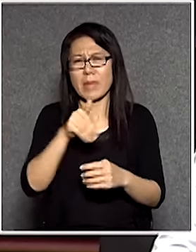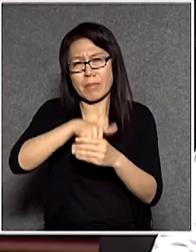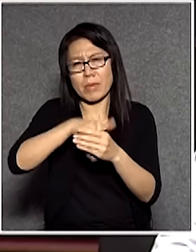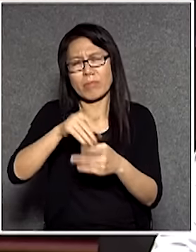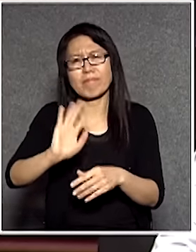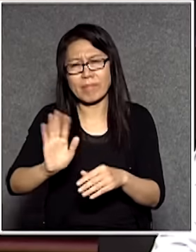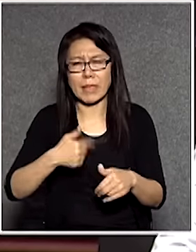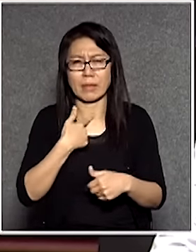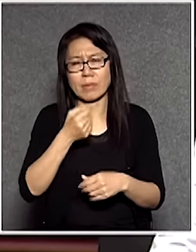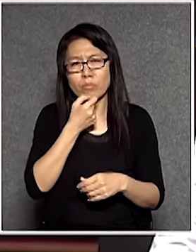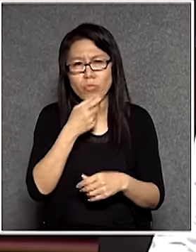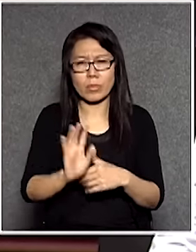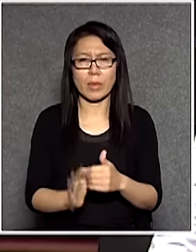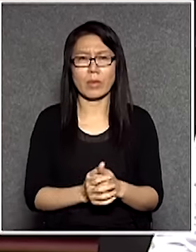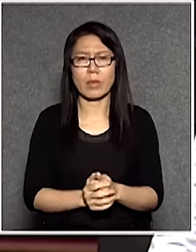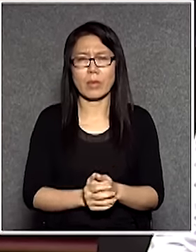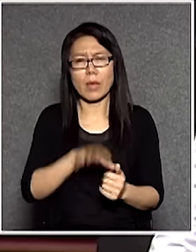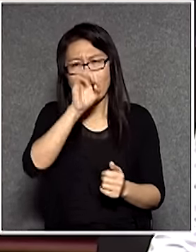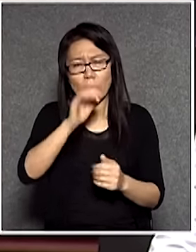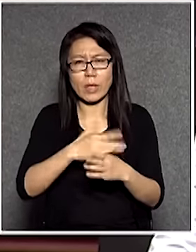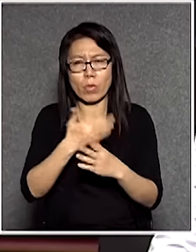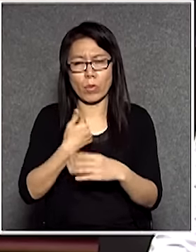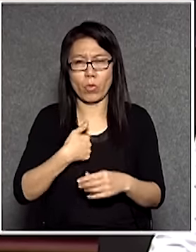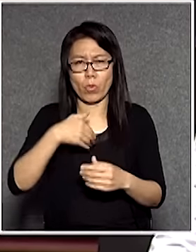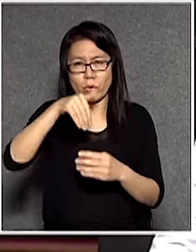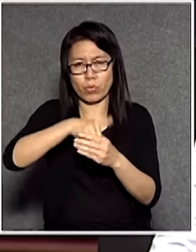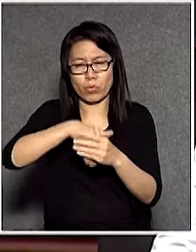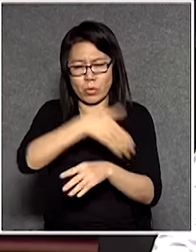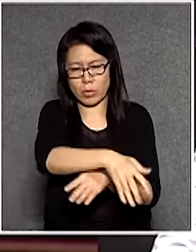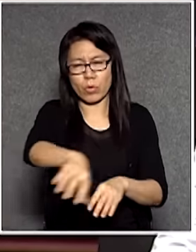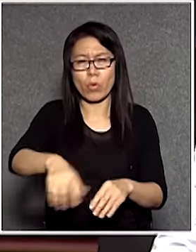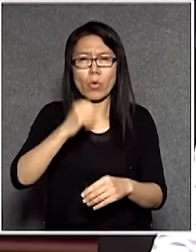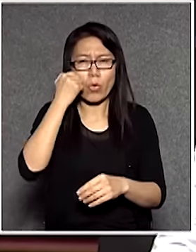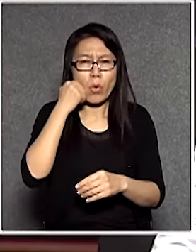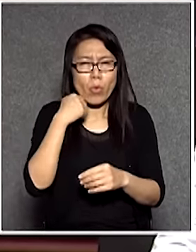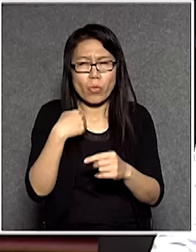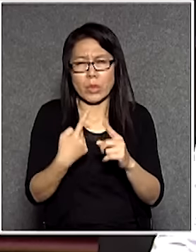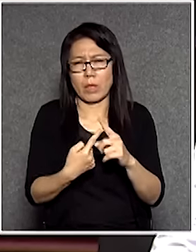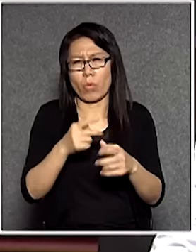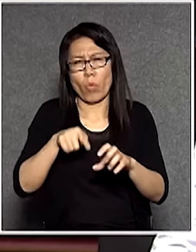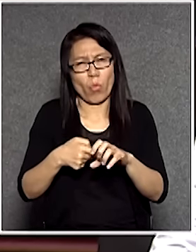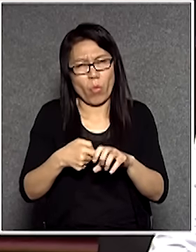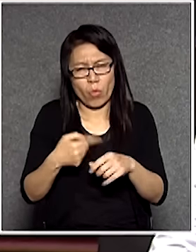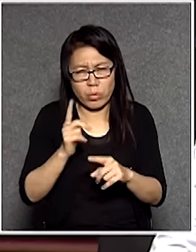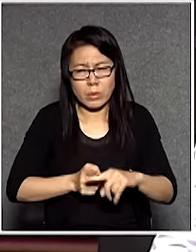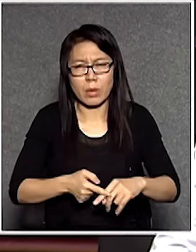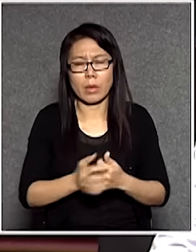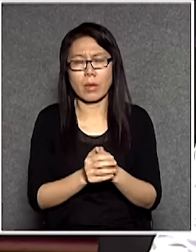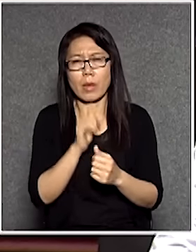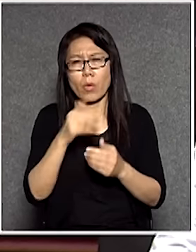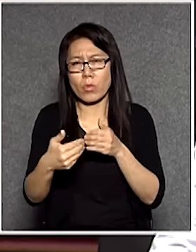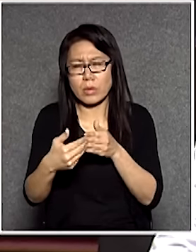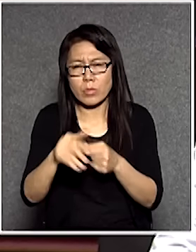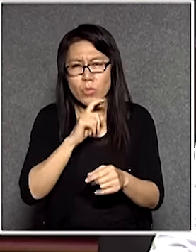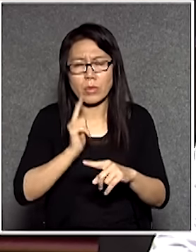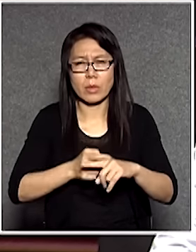吧？就是說呢，因為我們那些選區的長者是非常之窮，跟他們的接觸呢，就是你就會覺